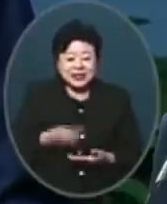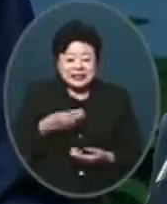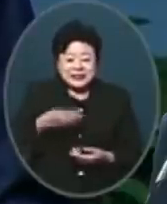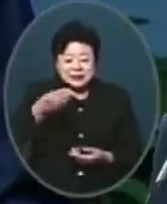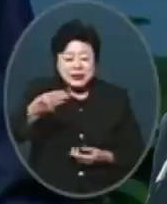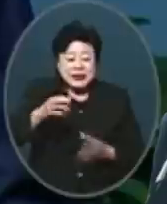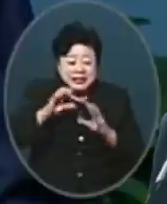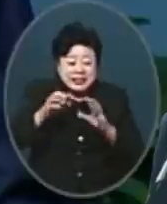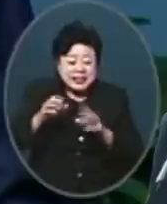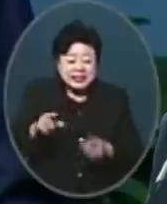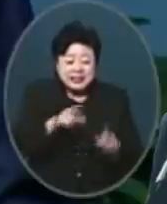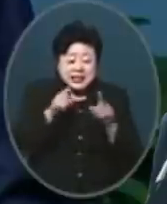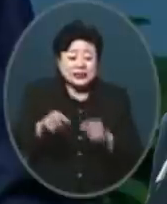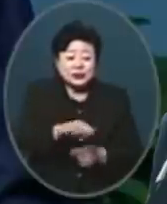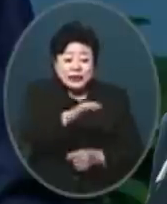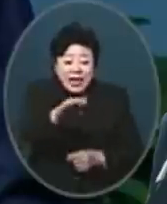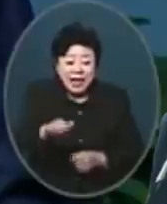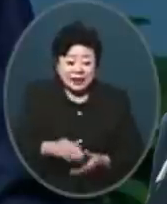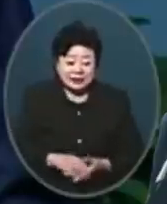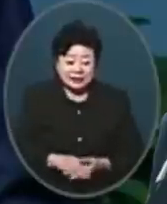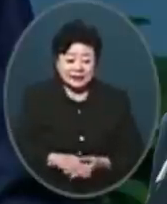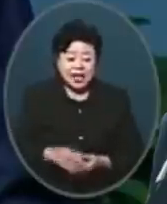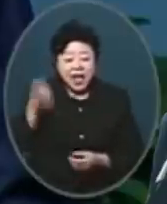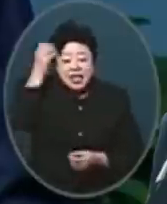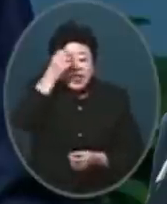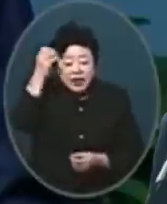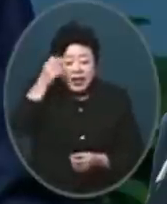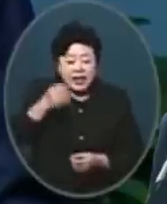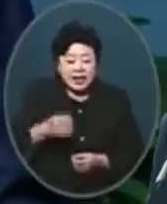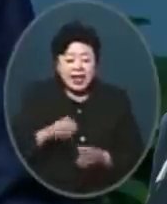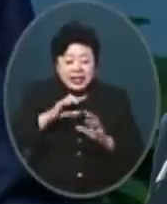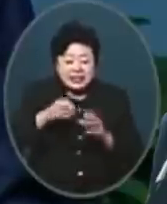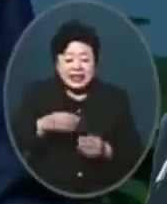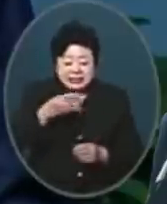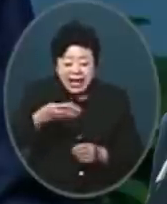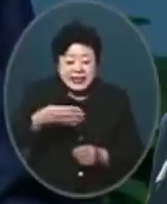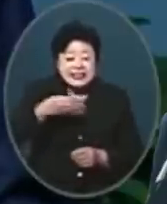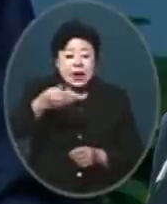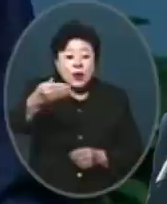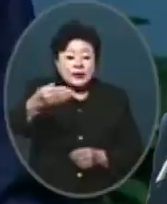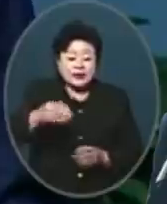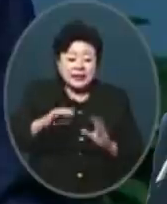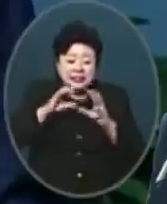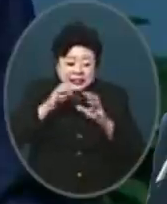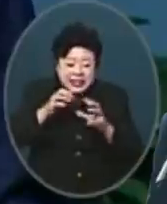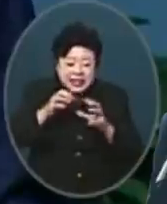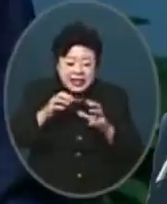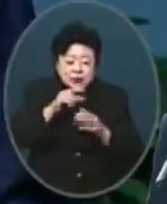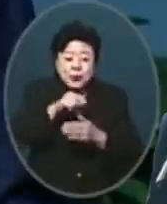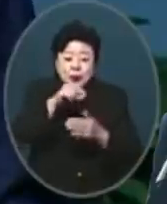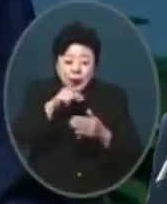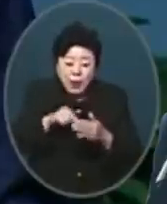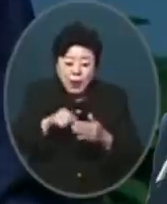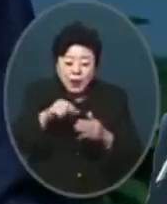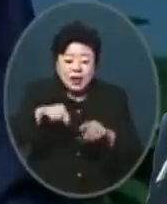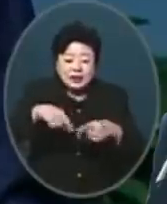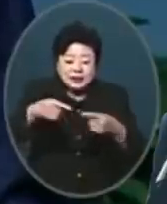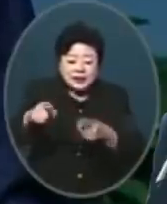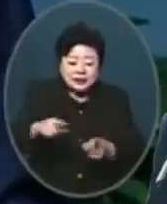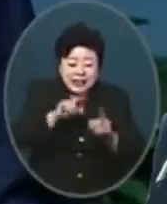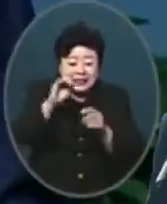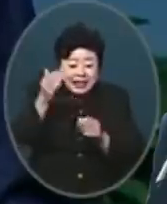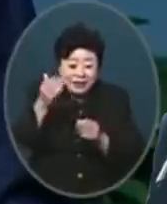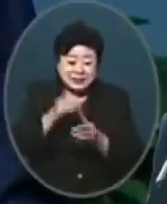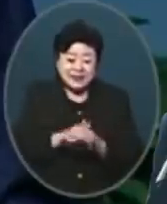3차원의 세계에서 살던 우리가 영의 세계인 4차원의 영적 세계 속에서 살게